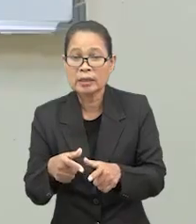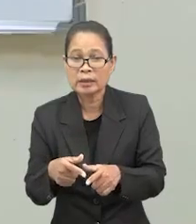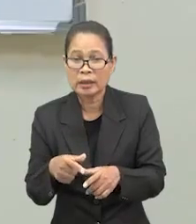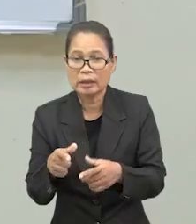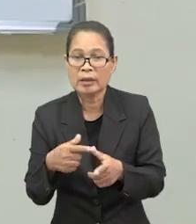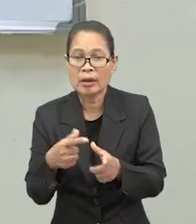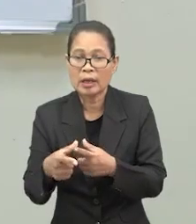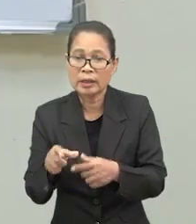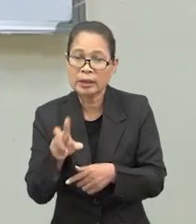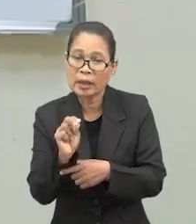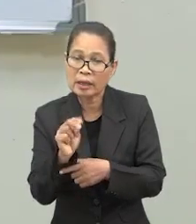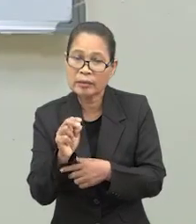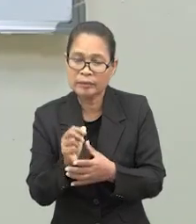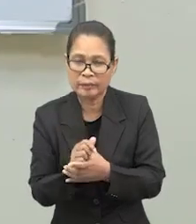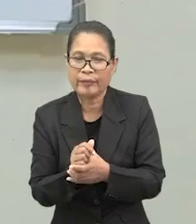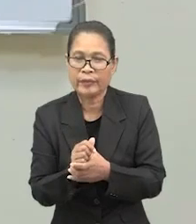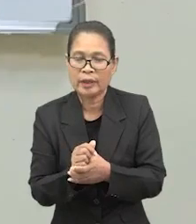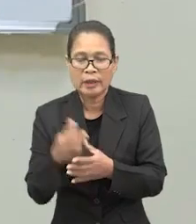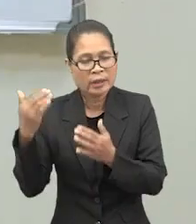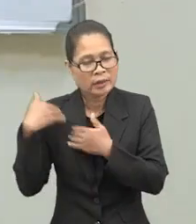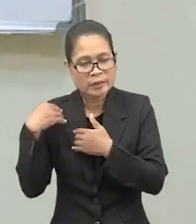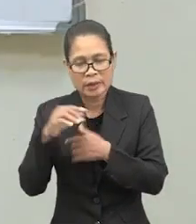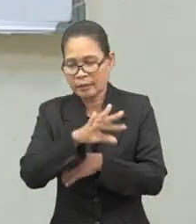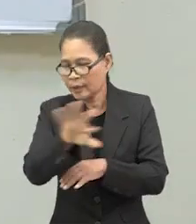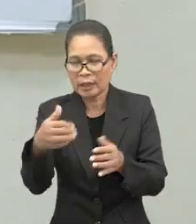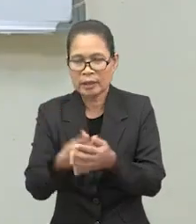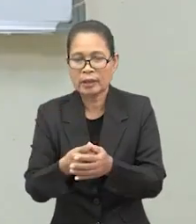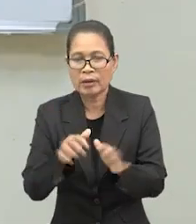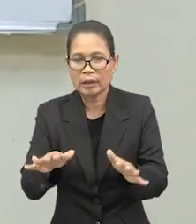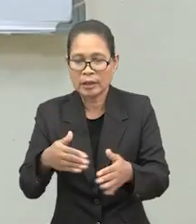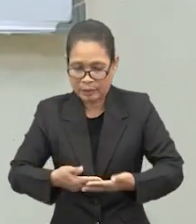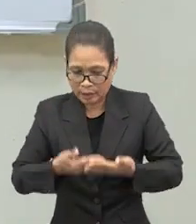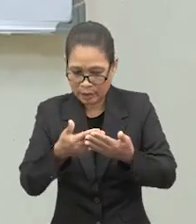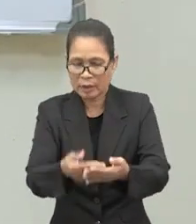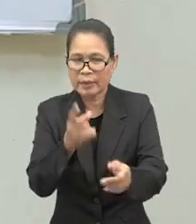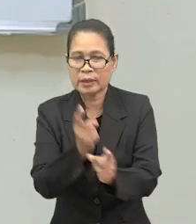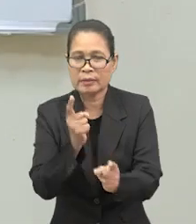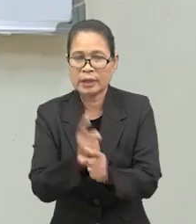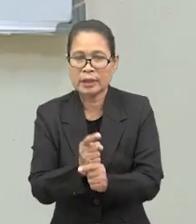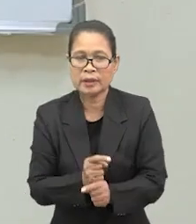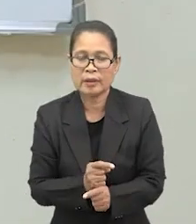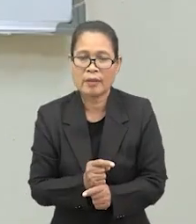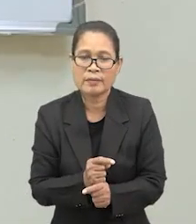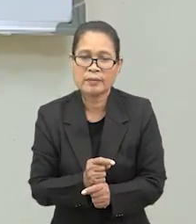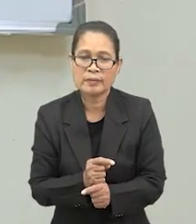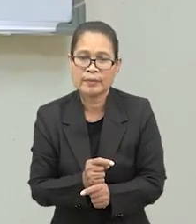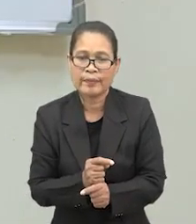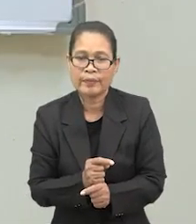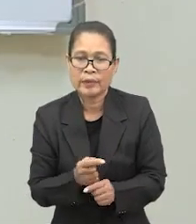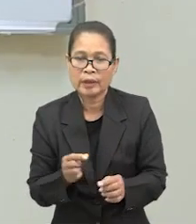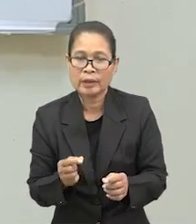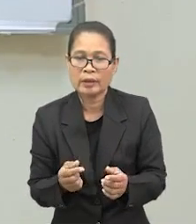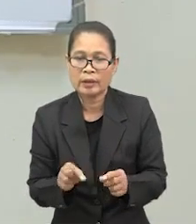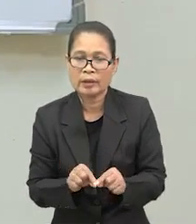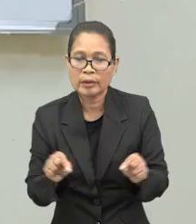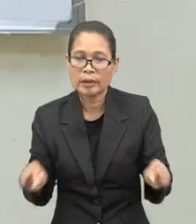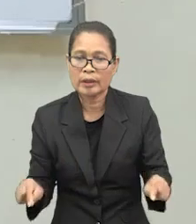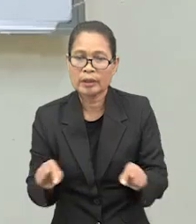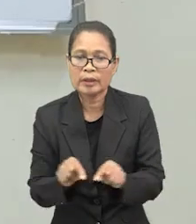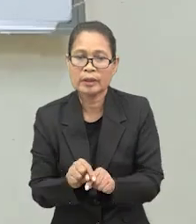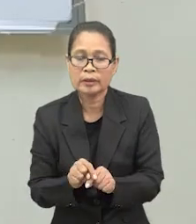nữ. Chà, nẹ cử, xong khâm thá. Con tưởng ọc nế, bằng cả bàn trăm trời.